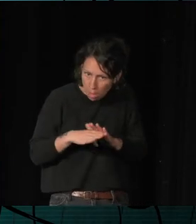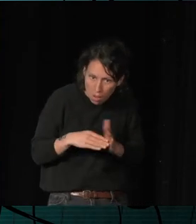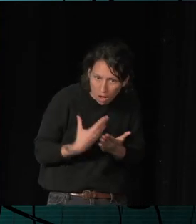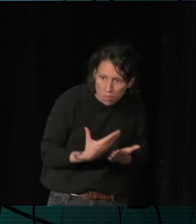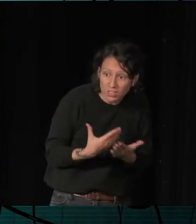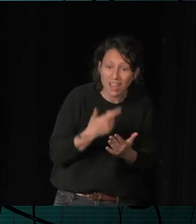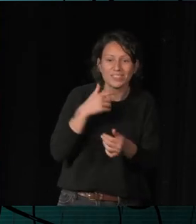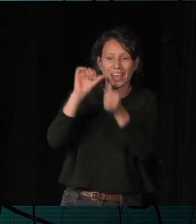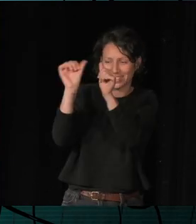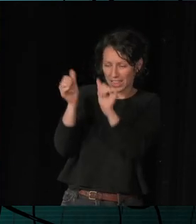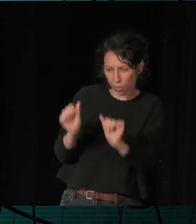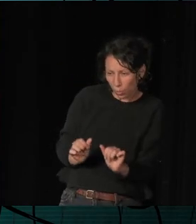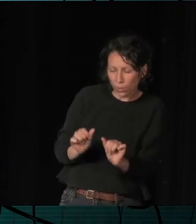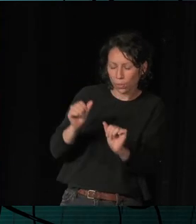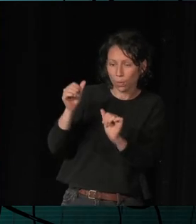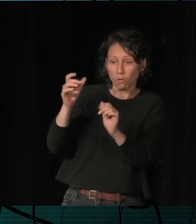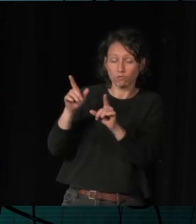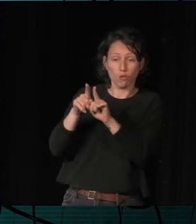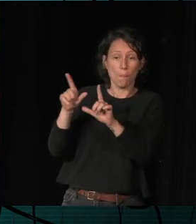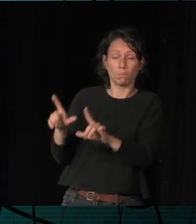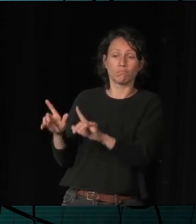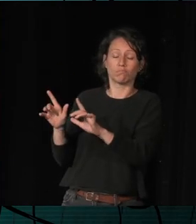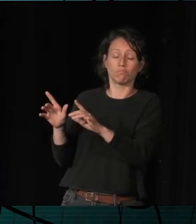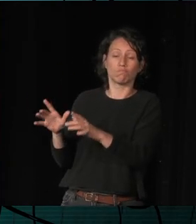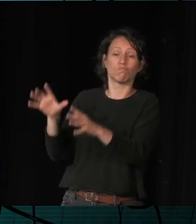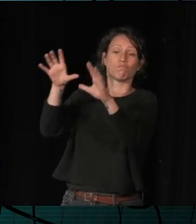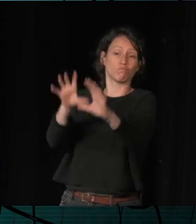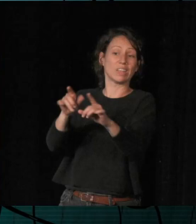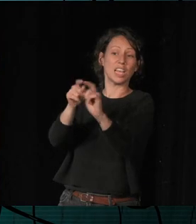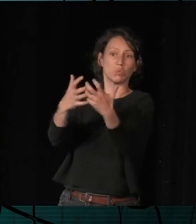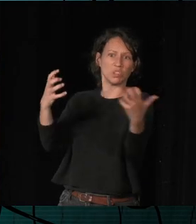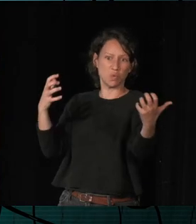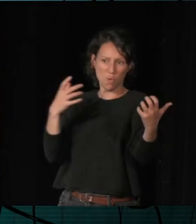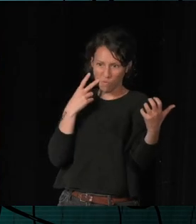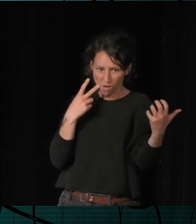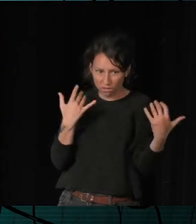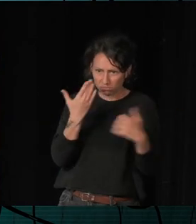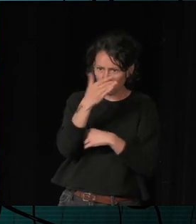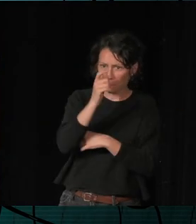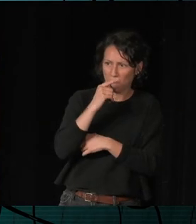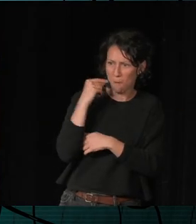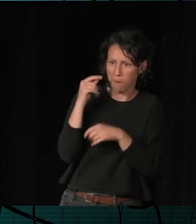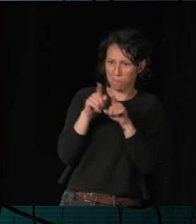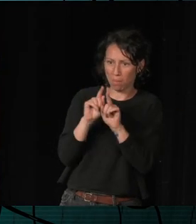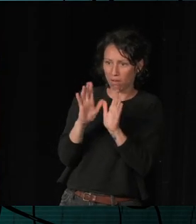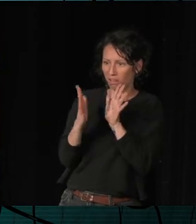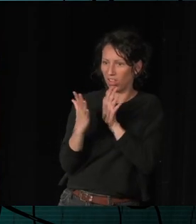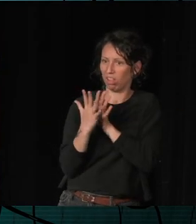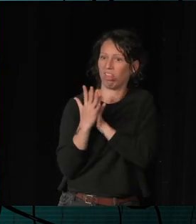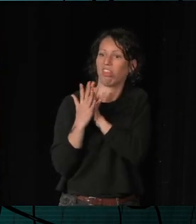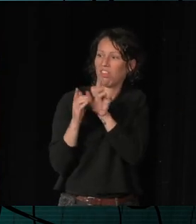fois que la statue est exposée et elle voit cet homme... limite se frotter sur sa statue, vraiment la toucher comme si